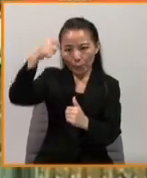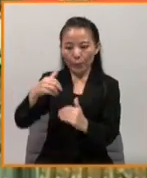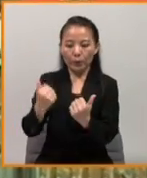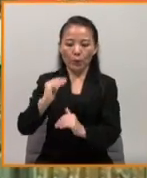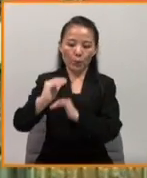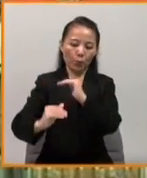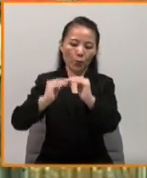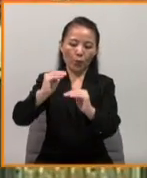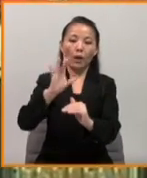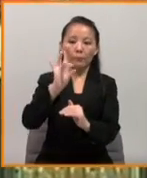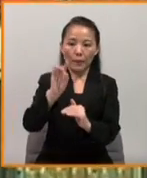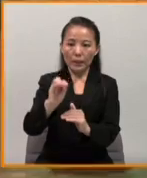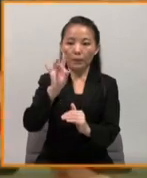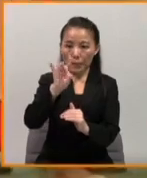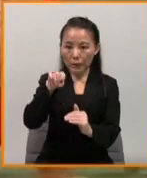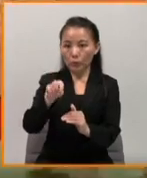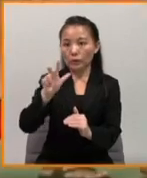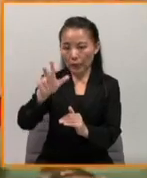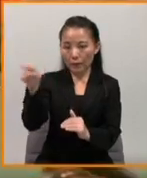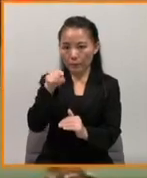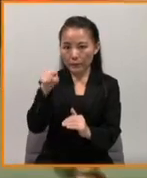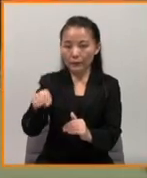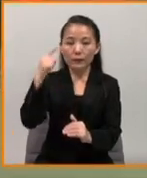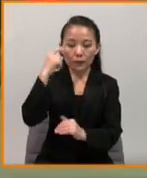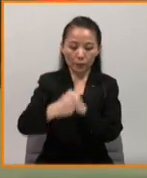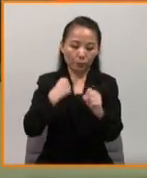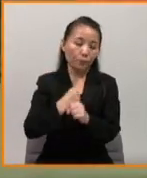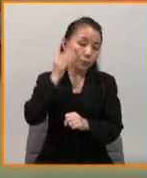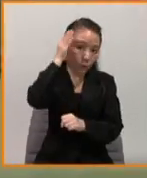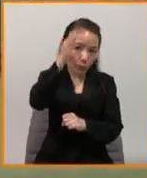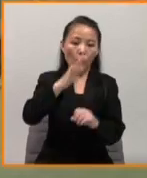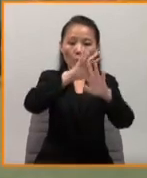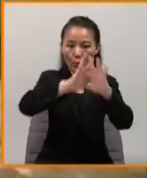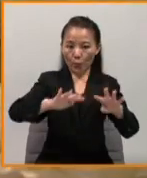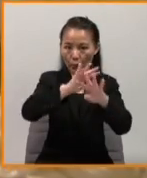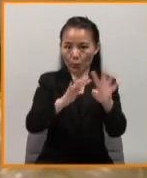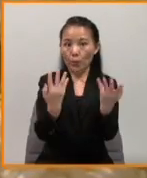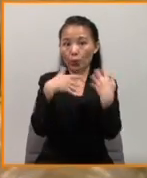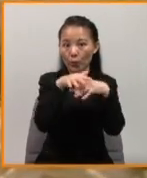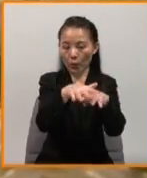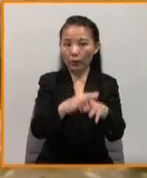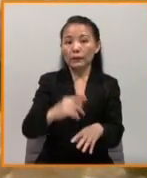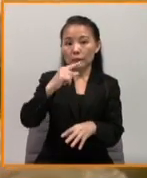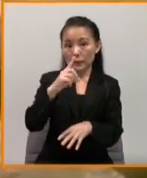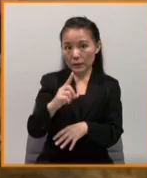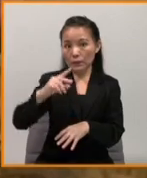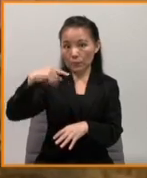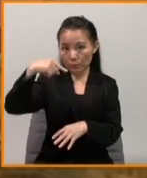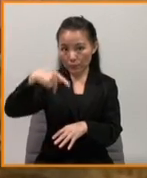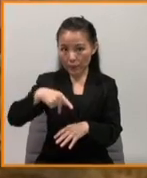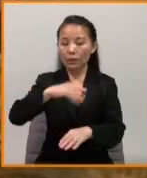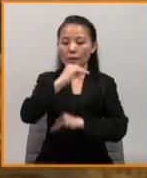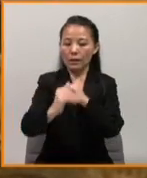ขยายตัวได้ถึงร้อยละ 8.3 และในอนาคตหลังเข้าสู่ประชาคมอาเซียนแล้วค่า GDP จะขยายตัวเฉลี่ยร้อย